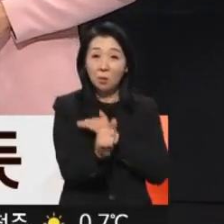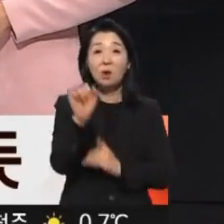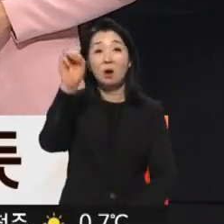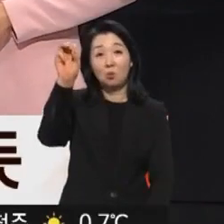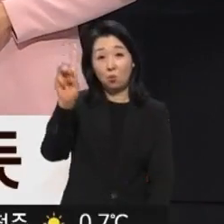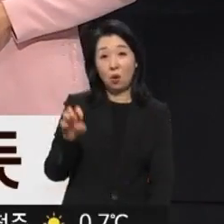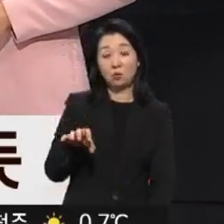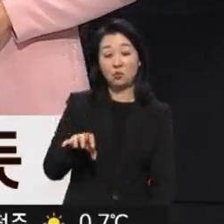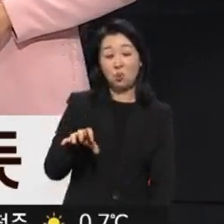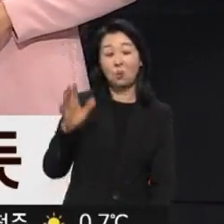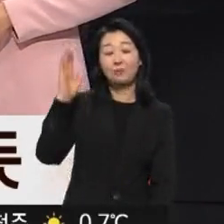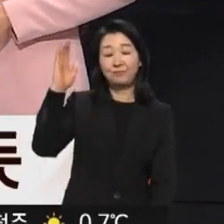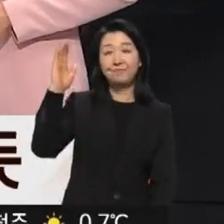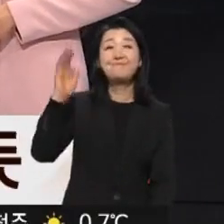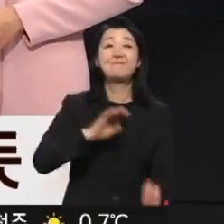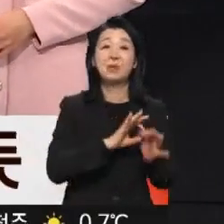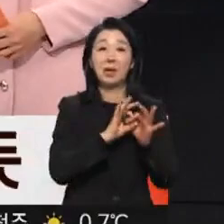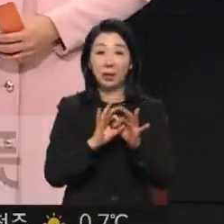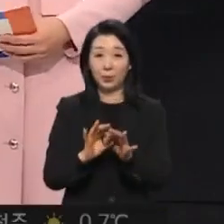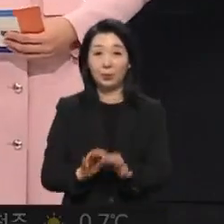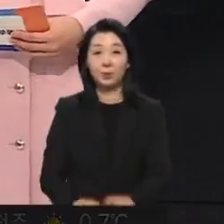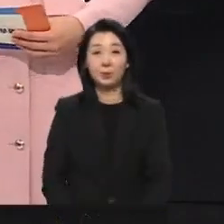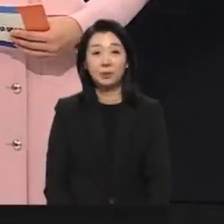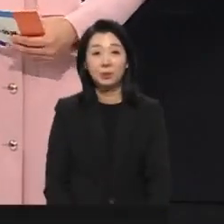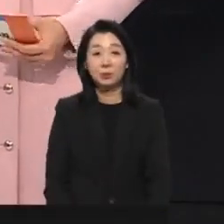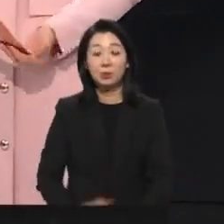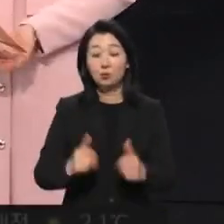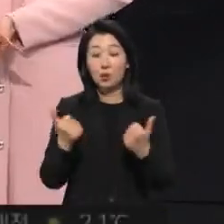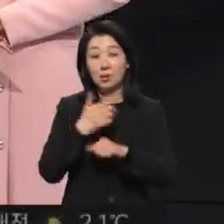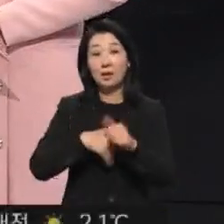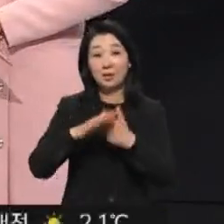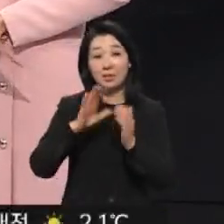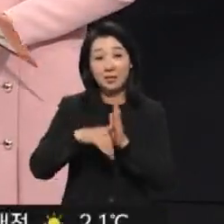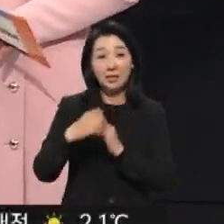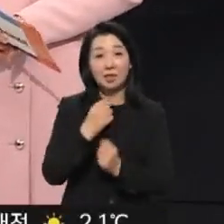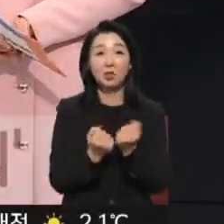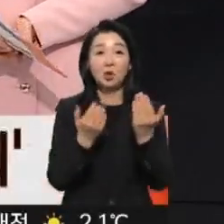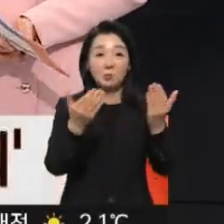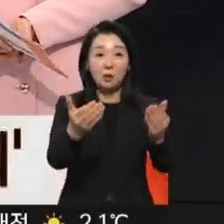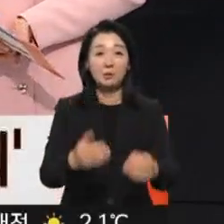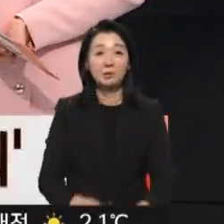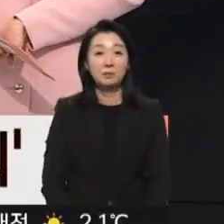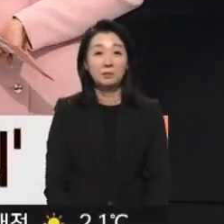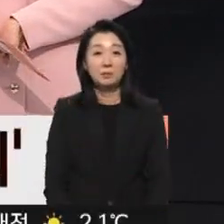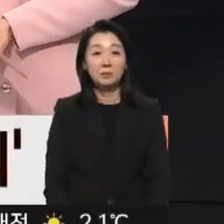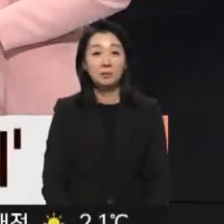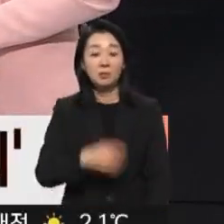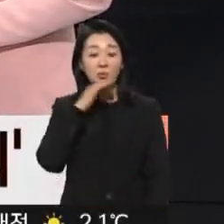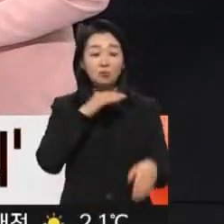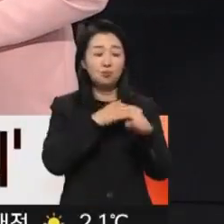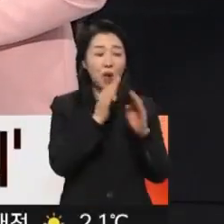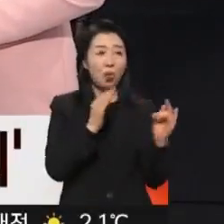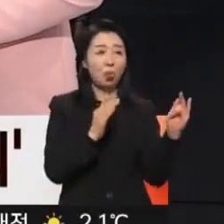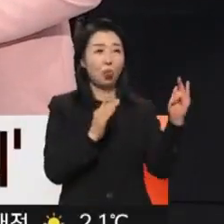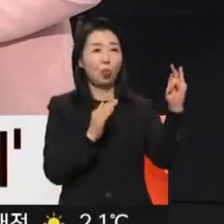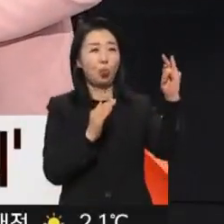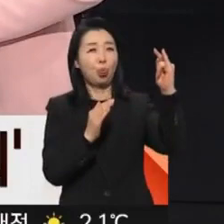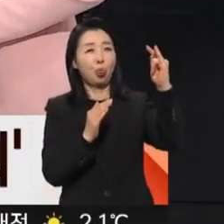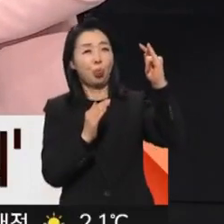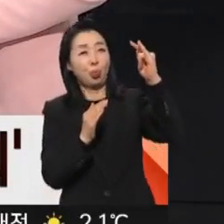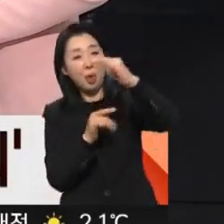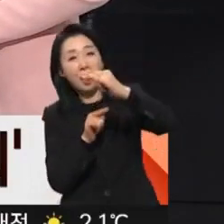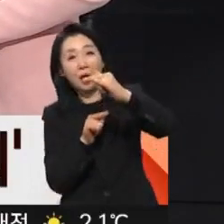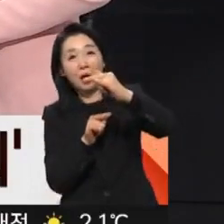규탄 연설회를 진행하기도 했는데 저희가 국회 상황실에서 자세히 알아보도록 하겠습니다. 자, 북한 무인기의